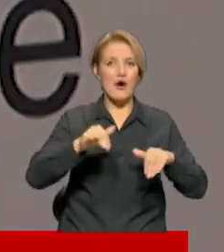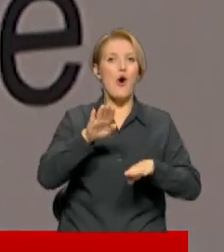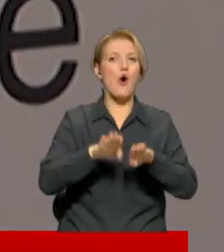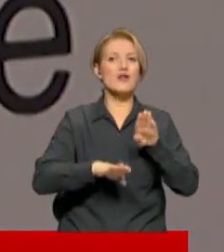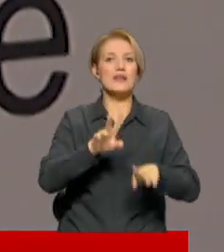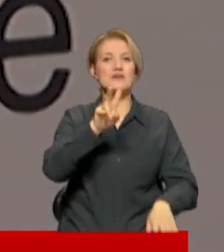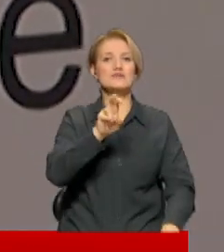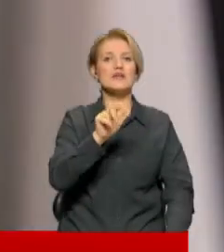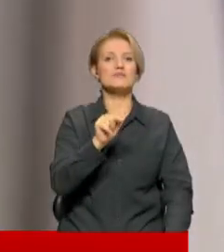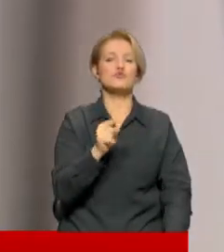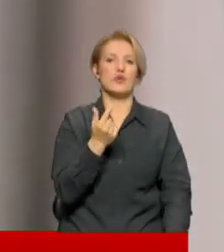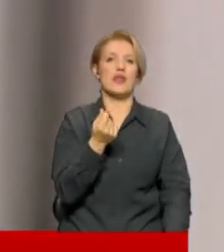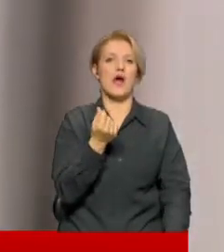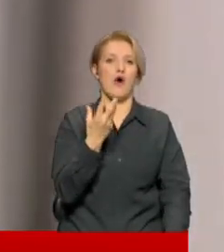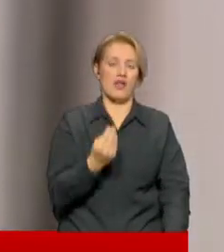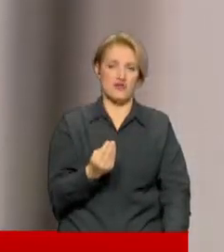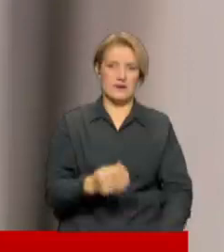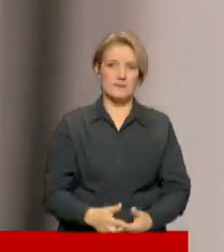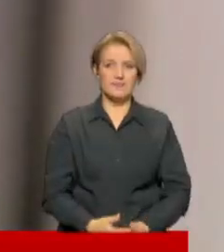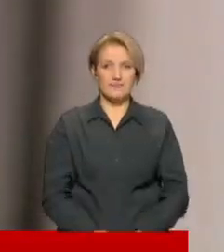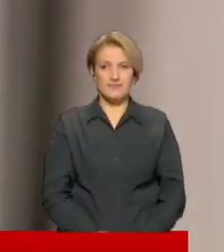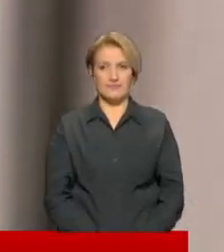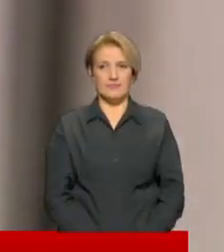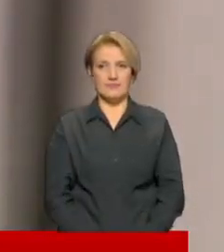28 buçuk liraya yükselecek